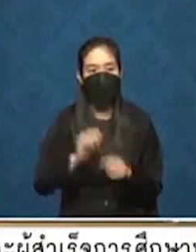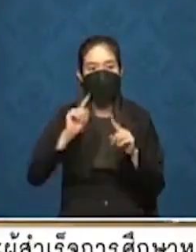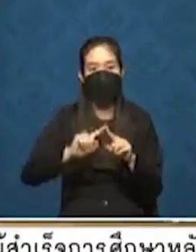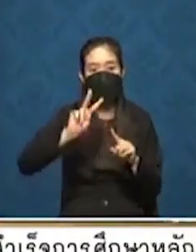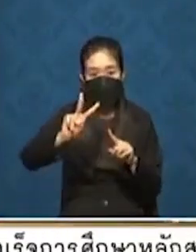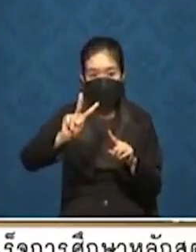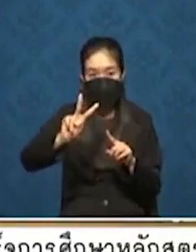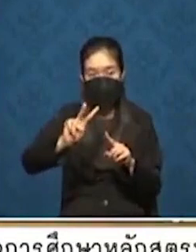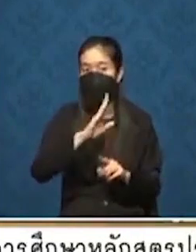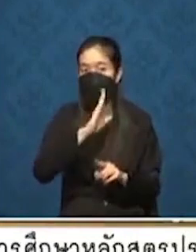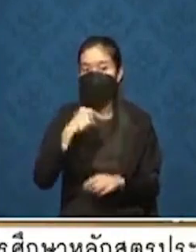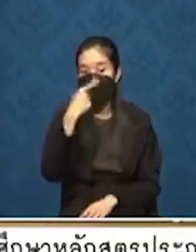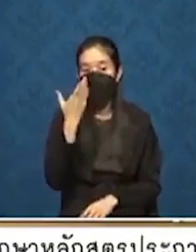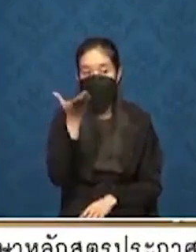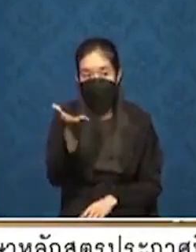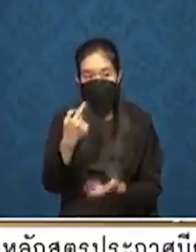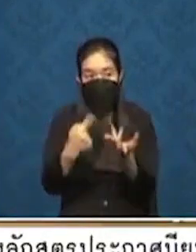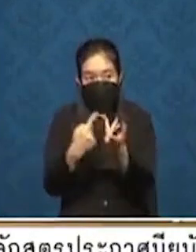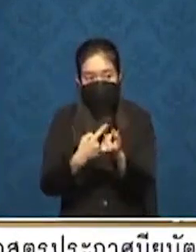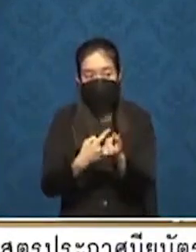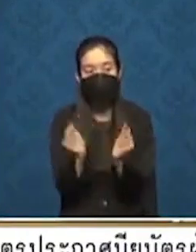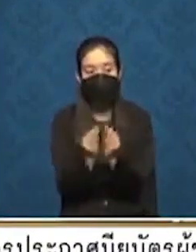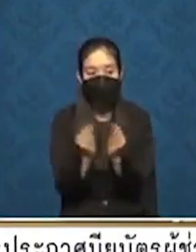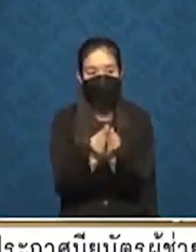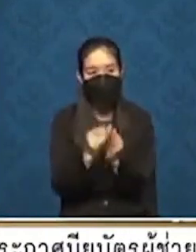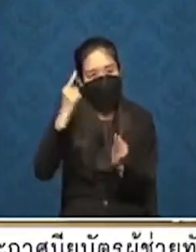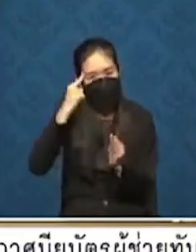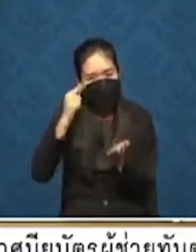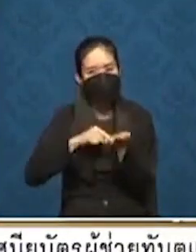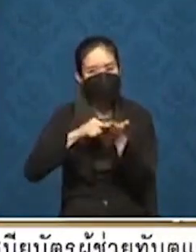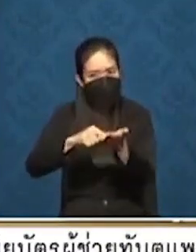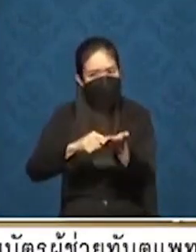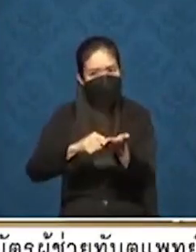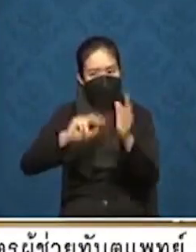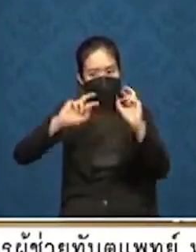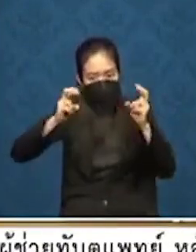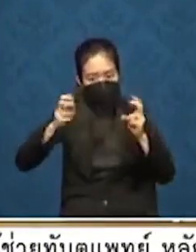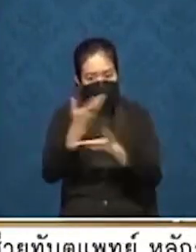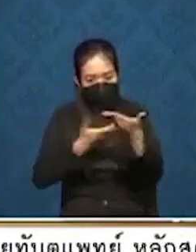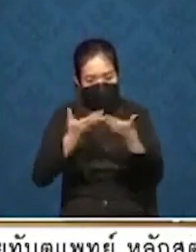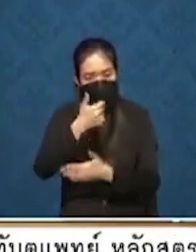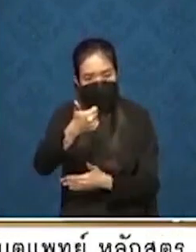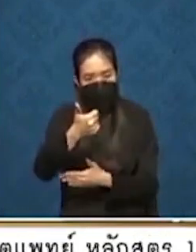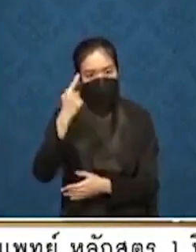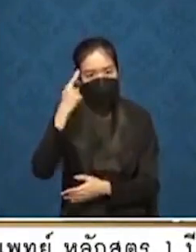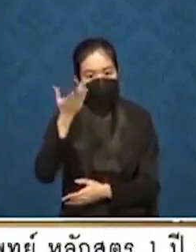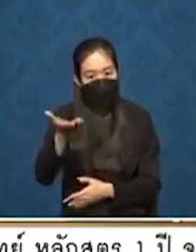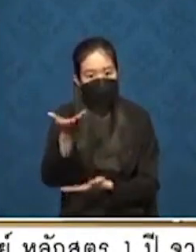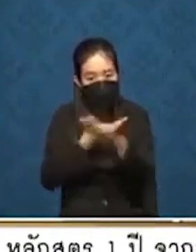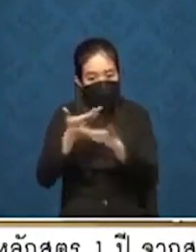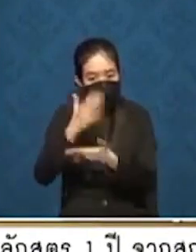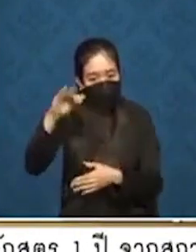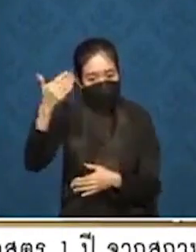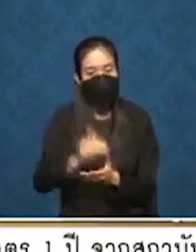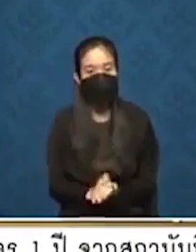การขอนับองคประชุมเนี่ย ถือเป็การเสนอยัดติหอครั ขอใหท่านใช้โกรณา ใช้ดลพินิที่จะนาครับ